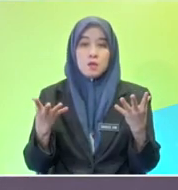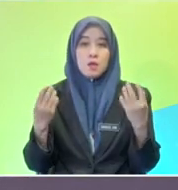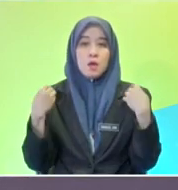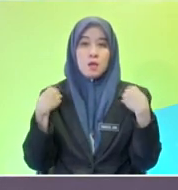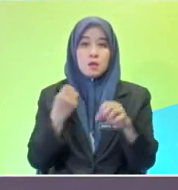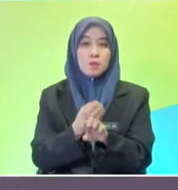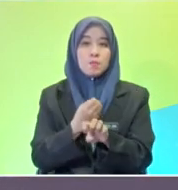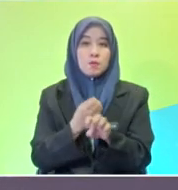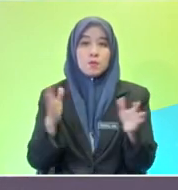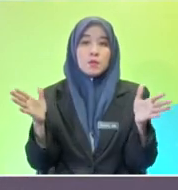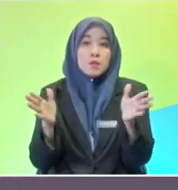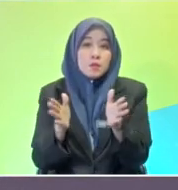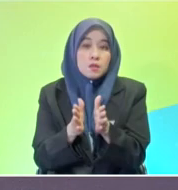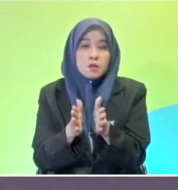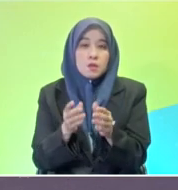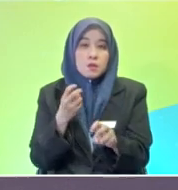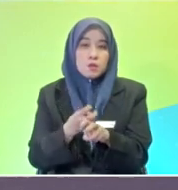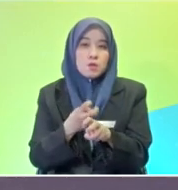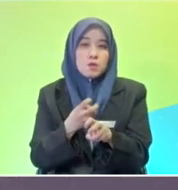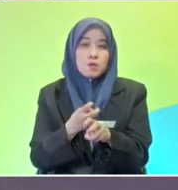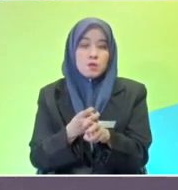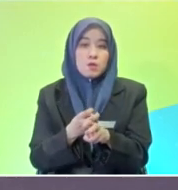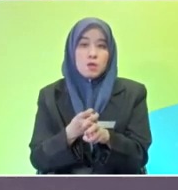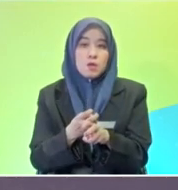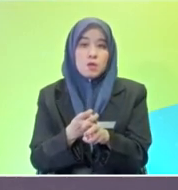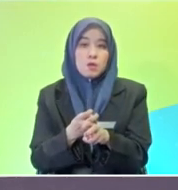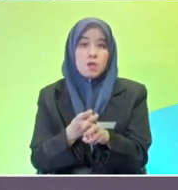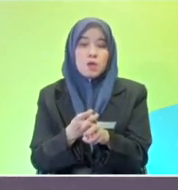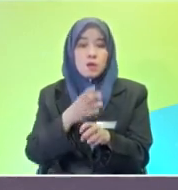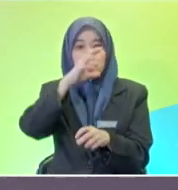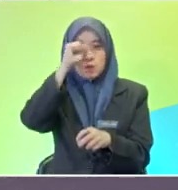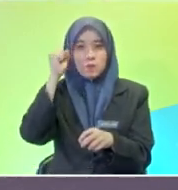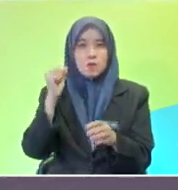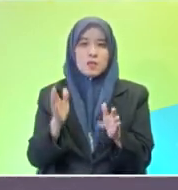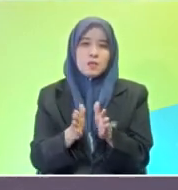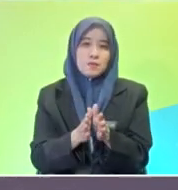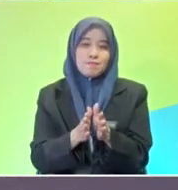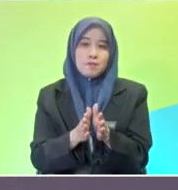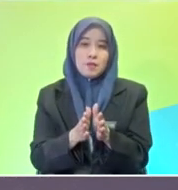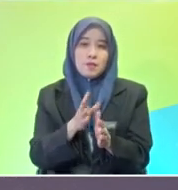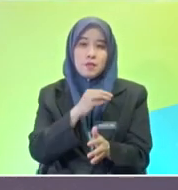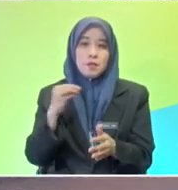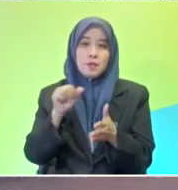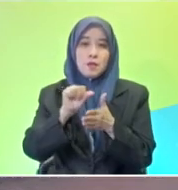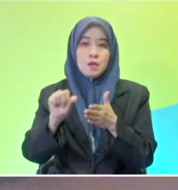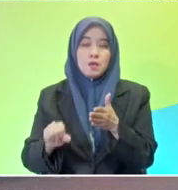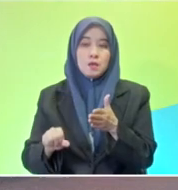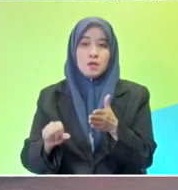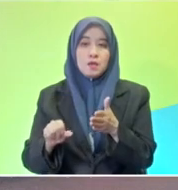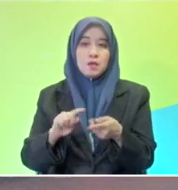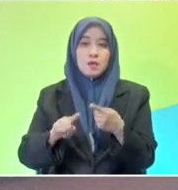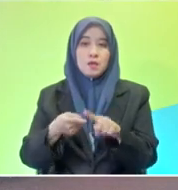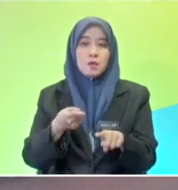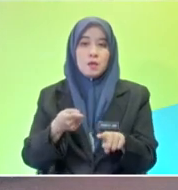batu kecil. Oh, ni yang susah nak angkat ni. Sebab kecil. Sebab kecil. Okay. Dan yang terakhir kawan saya.